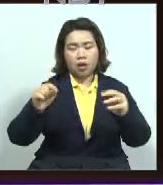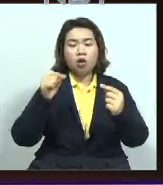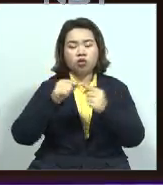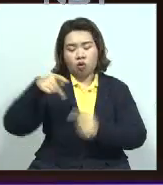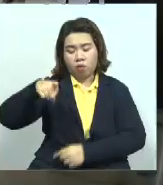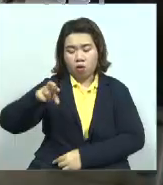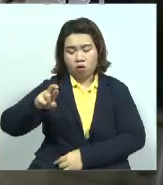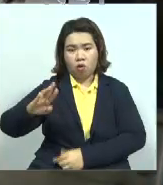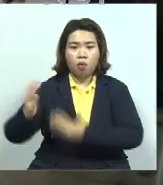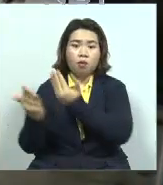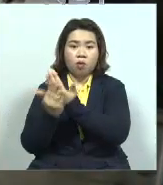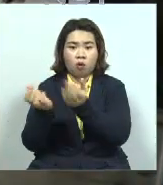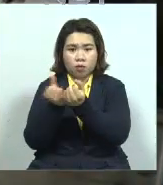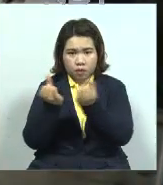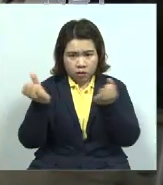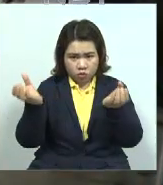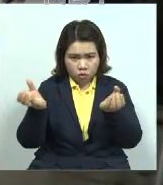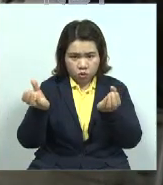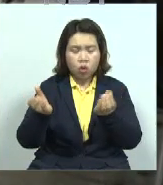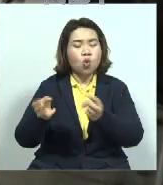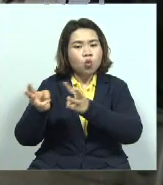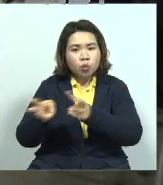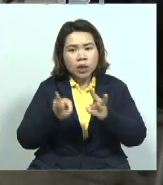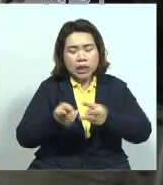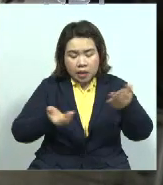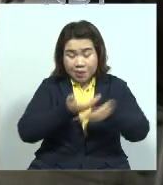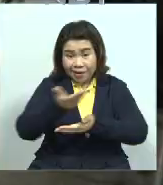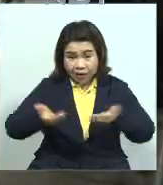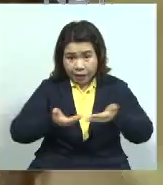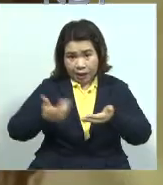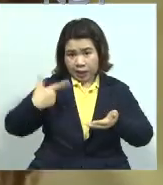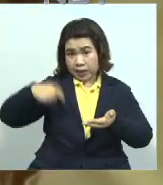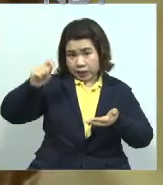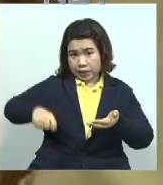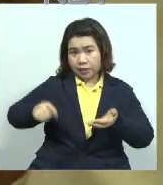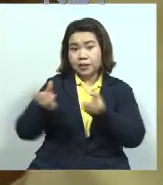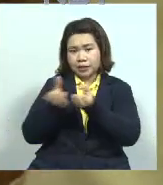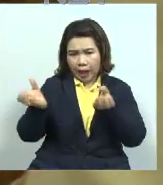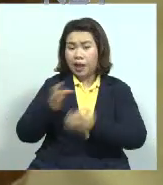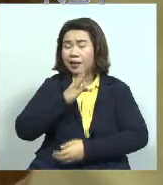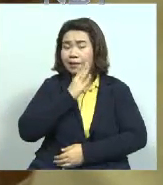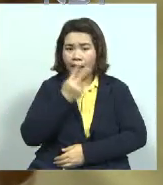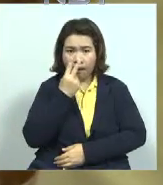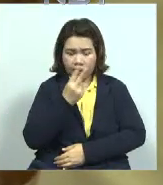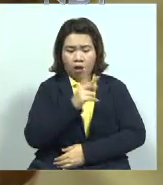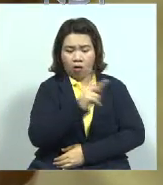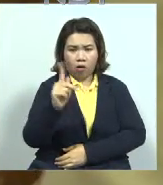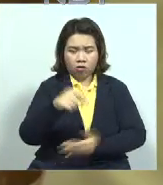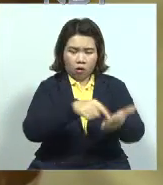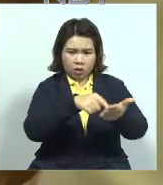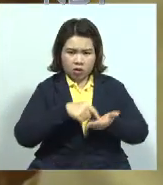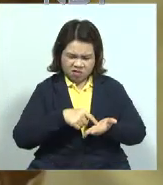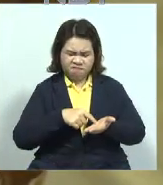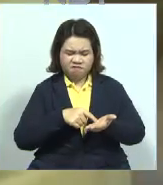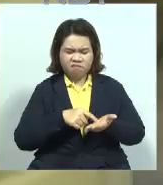กอบรัฐธรรมนูญว่าด้วยวิธีการพิจารณาของศาลรัฐธรรมนูญหากศาลเห็นว่าคำร้องของกกต.มีน้ำหนักเพีย